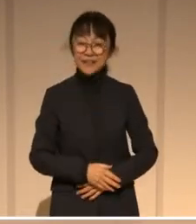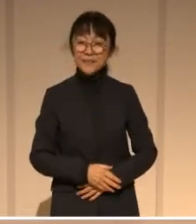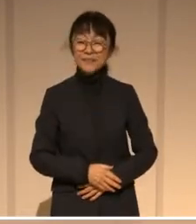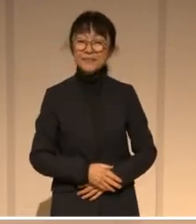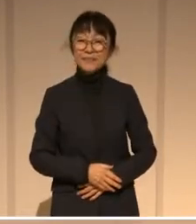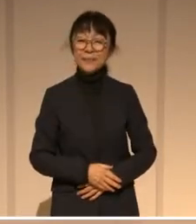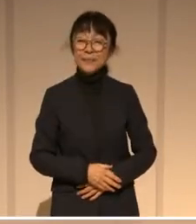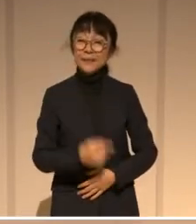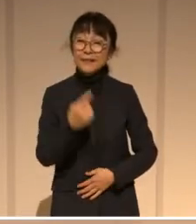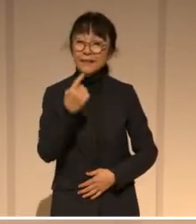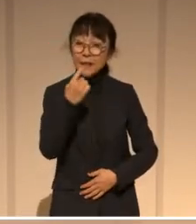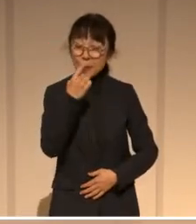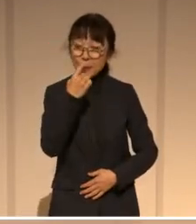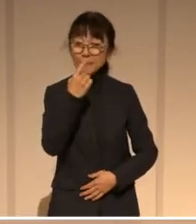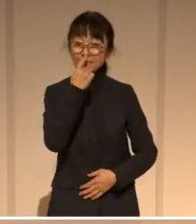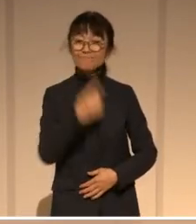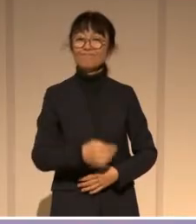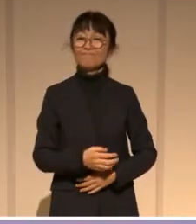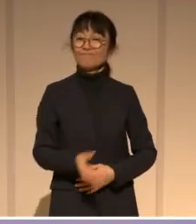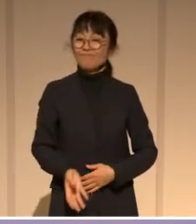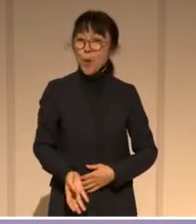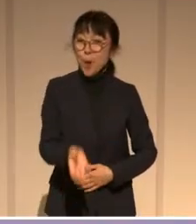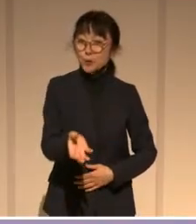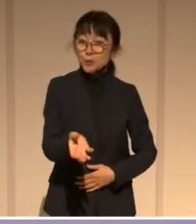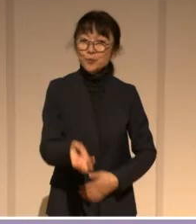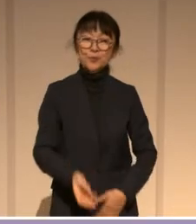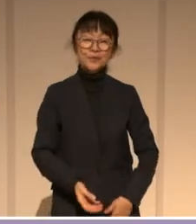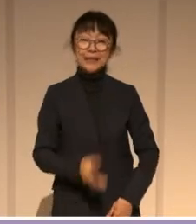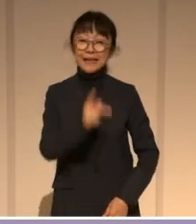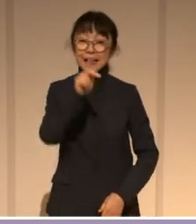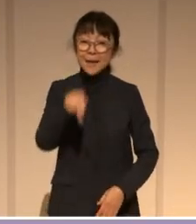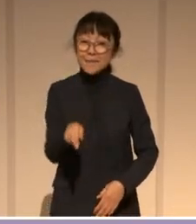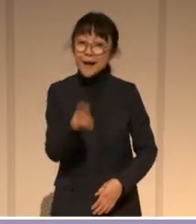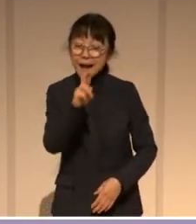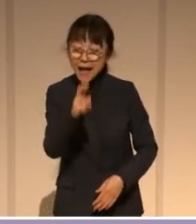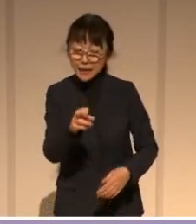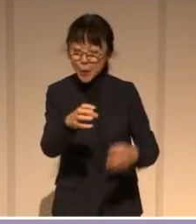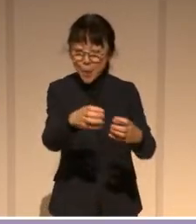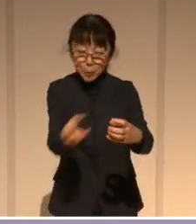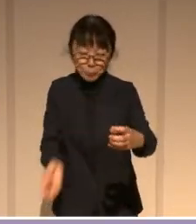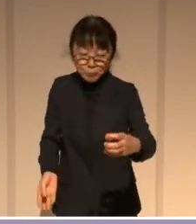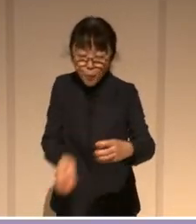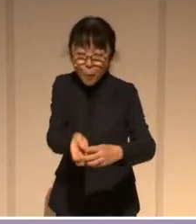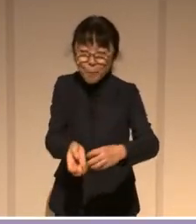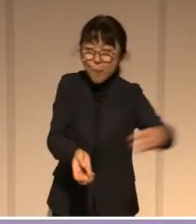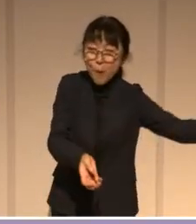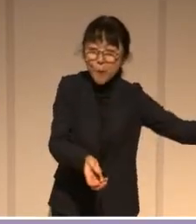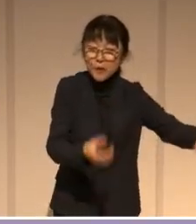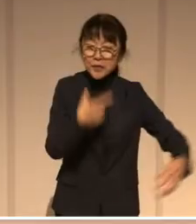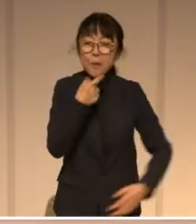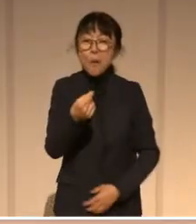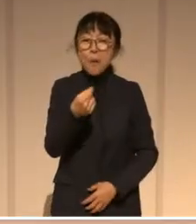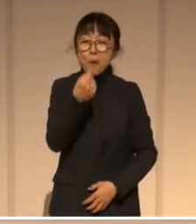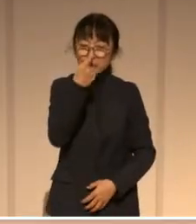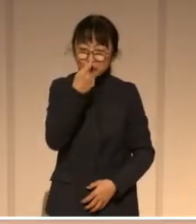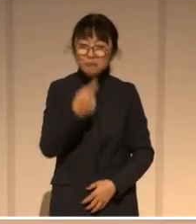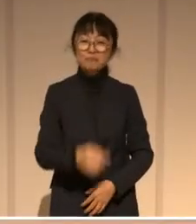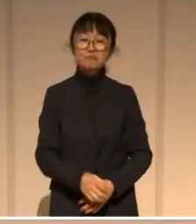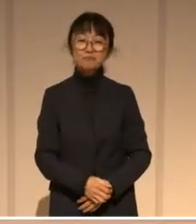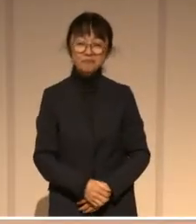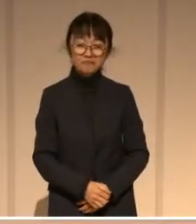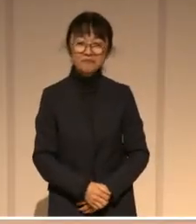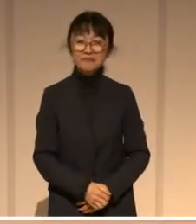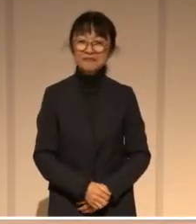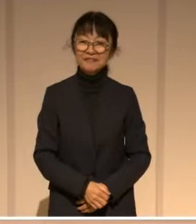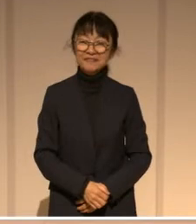あの神原健太のボールを始めると思うんだよね角度としてはなかなかねいいっに大前さんいらっしゃいますから